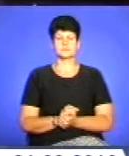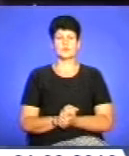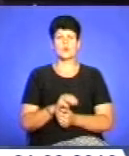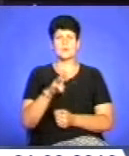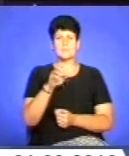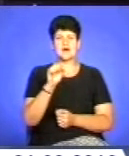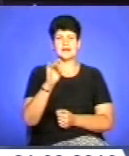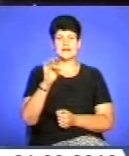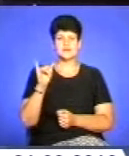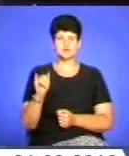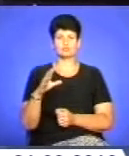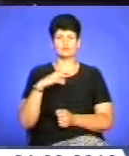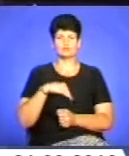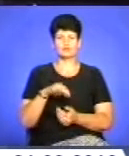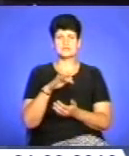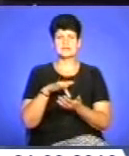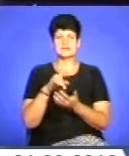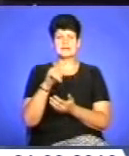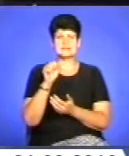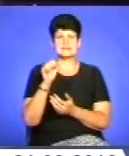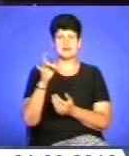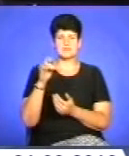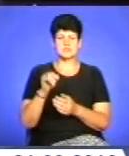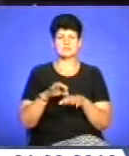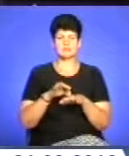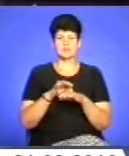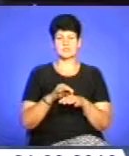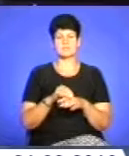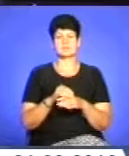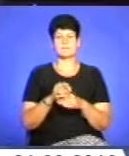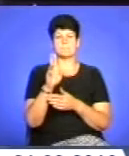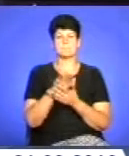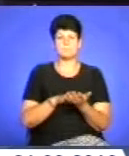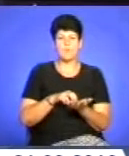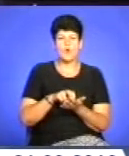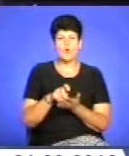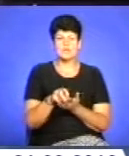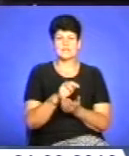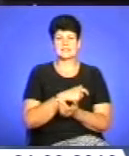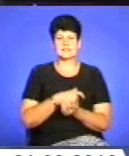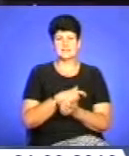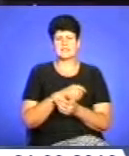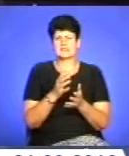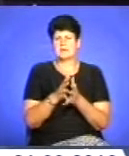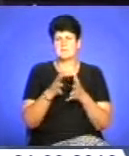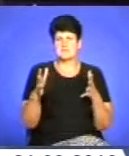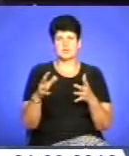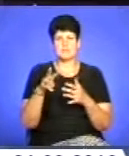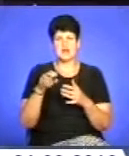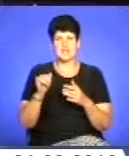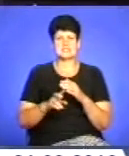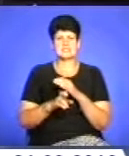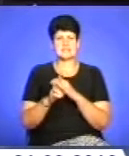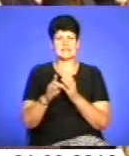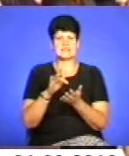У Марійському духовному центрі «Зарваниця» проходить чергова проща делегатів 20 найбільших марійських духовних центрів Європи. Михайло